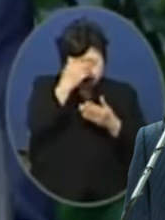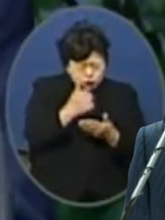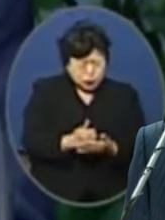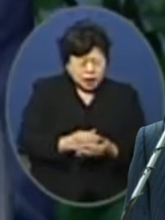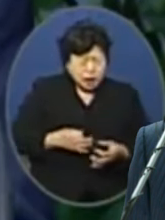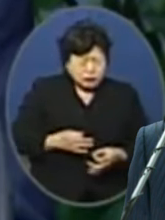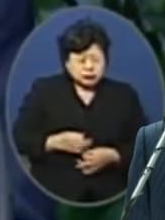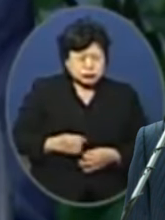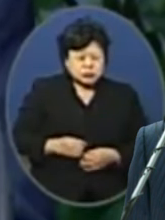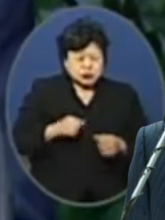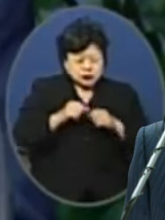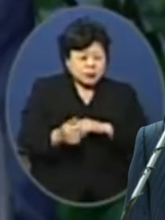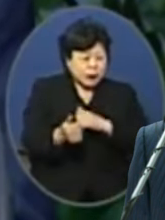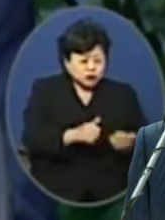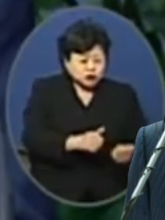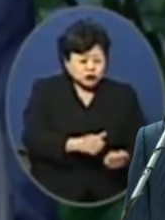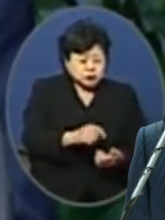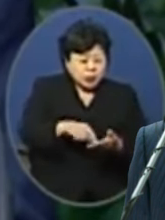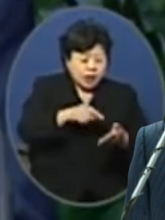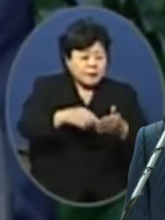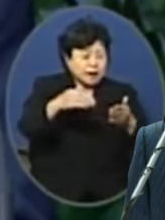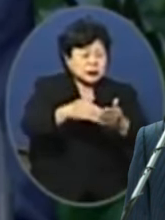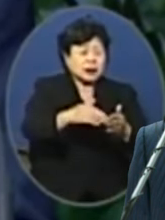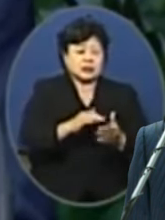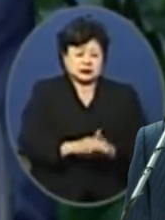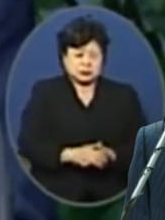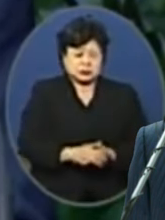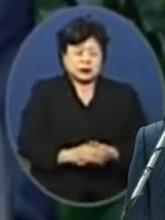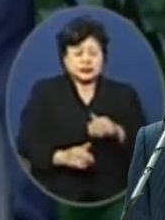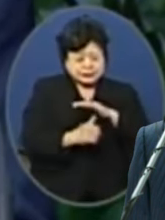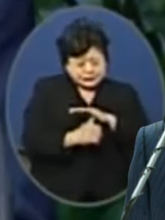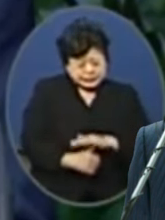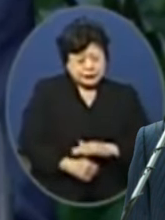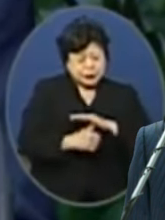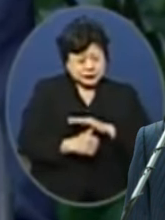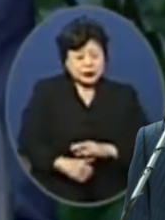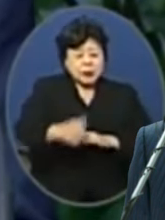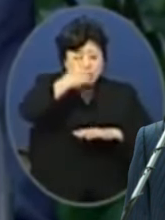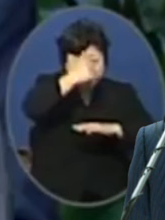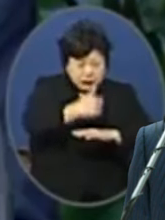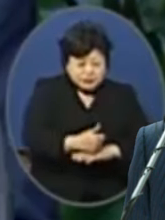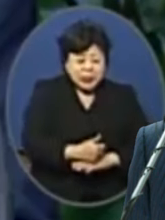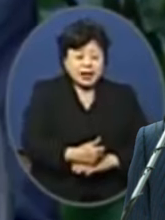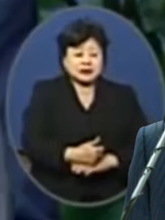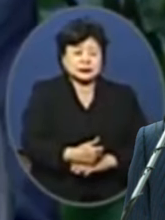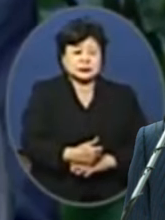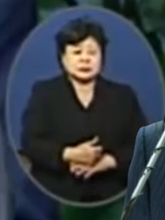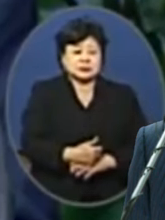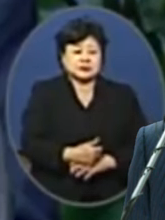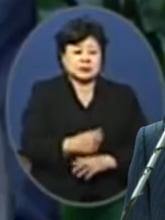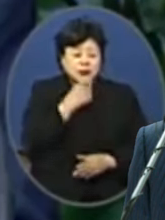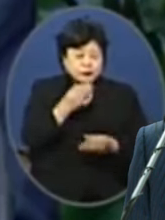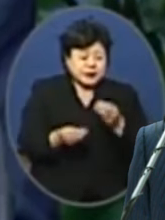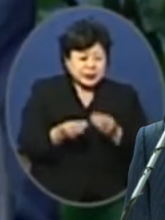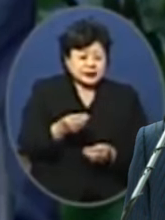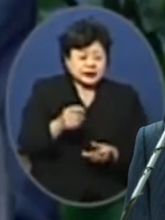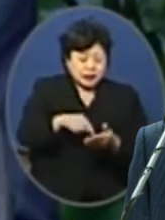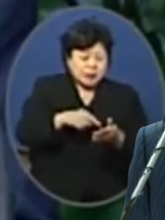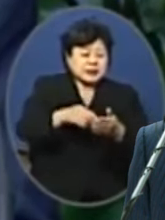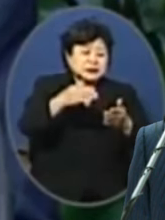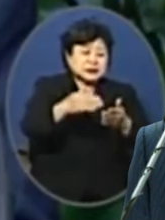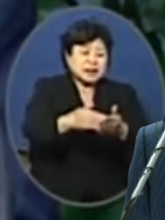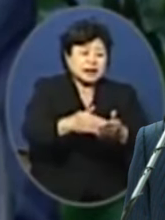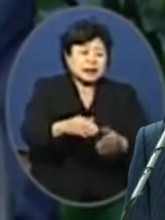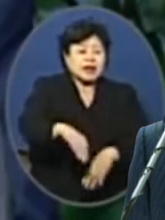부리 추과 체주 절망과 죽음을 다 청산할 때까지 참으셨습니다 마지막 우리의 빚을 갚았을